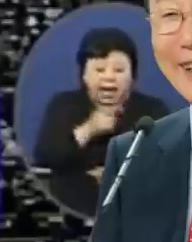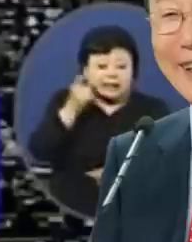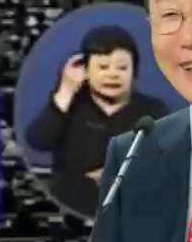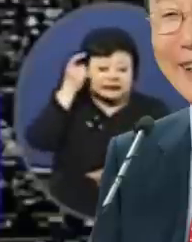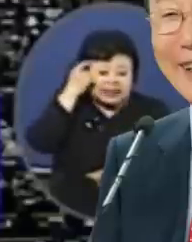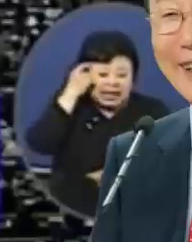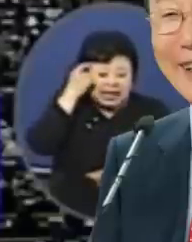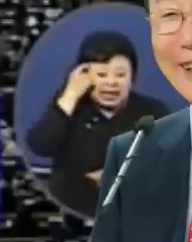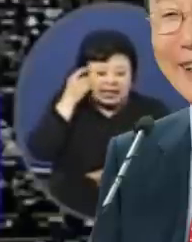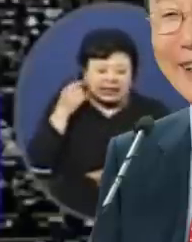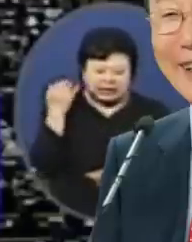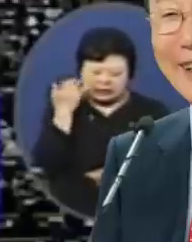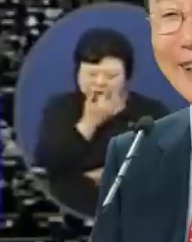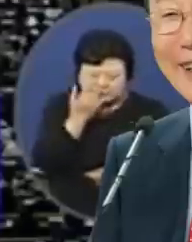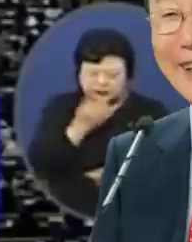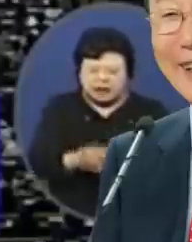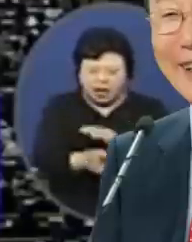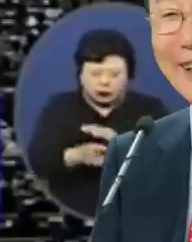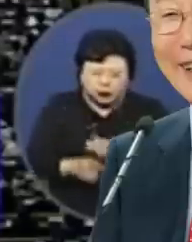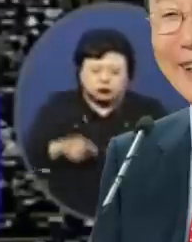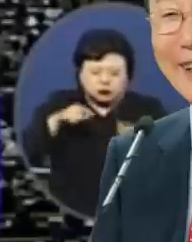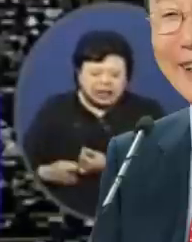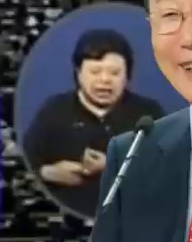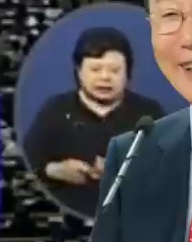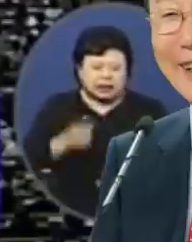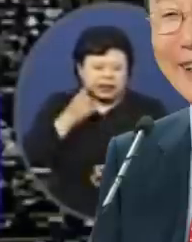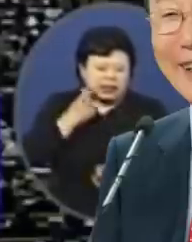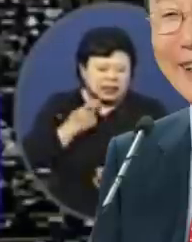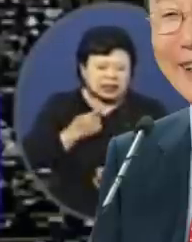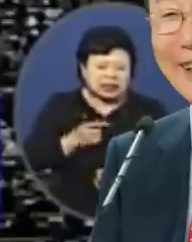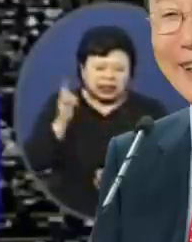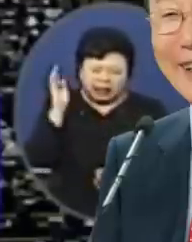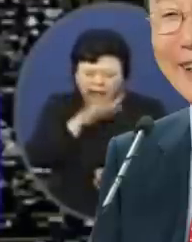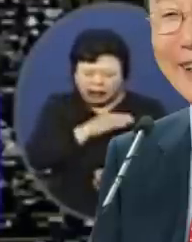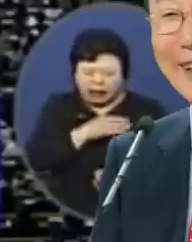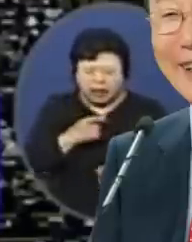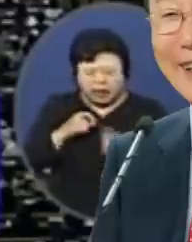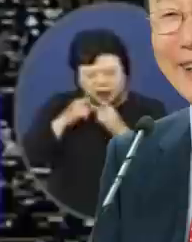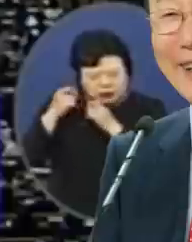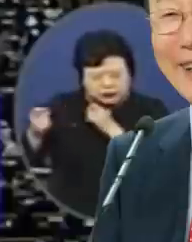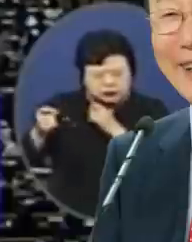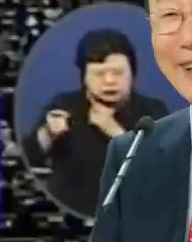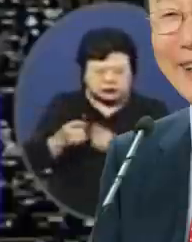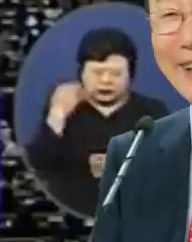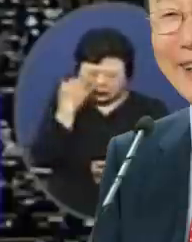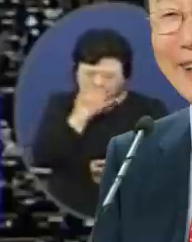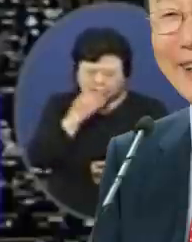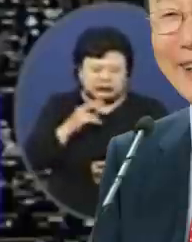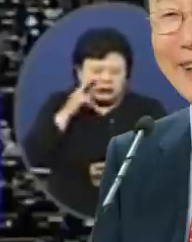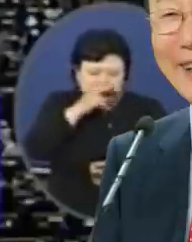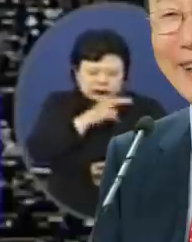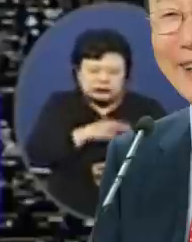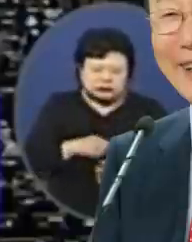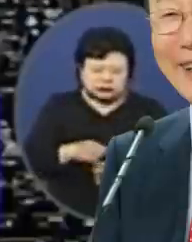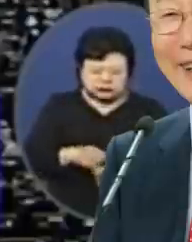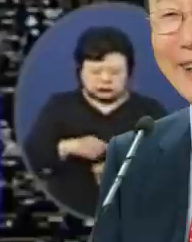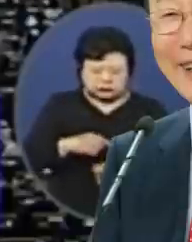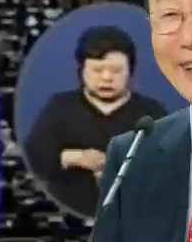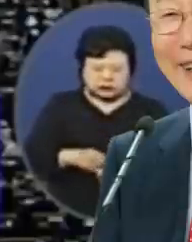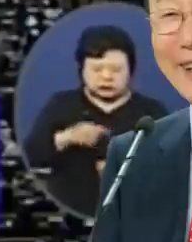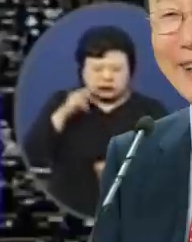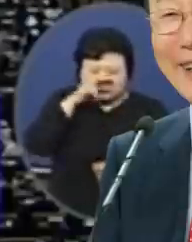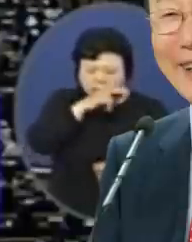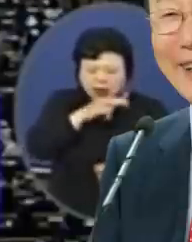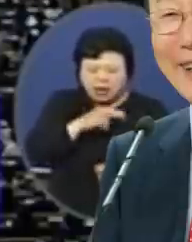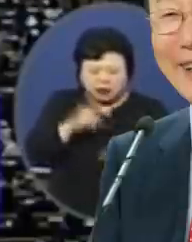생각, 곧 음란과 도둑질과 살인과 간음과 탐욕과 악독과 속임과 음탐과 질투와 비방과 교만과 우매입니다.